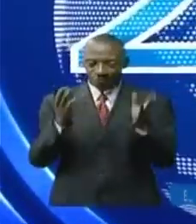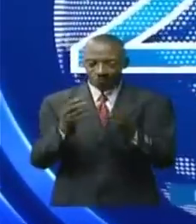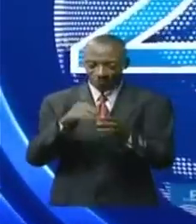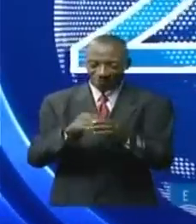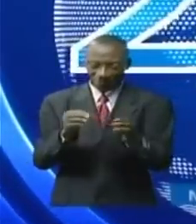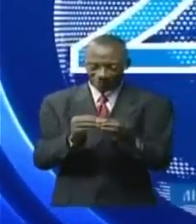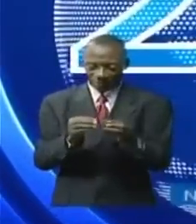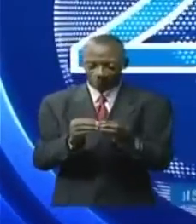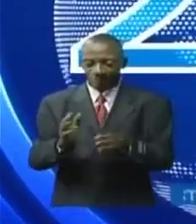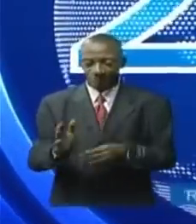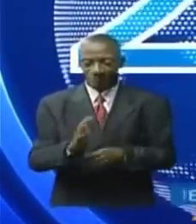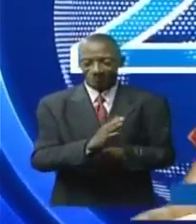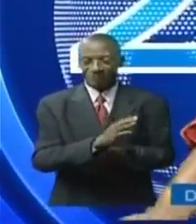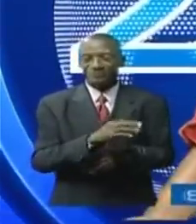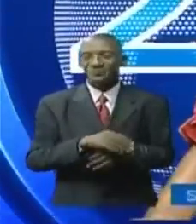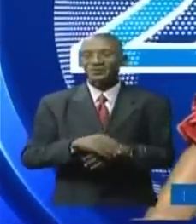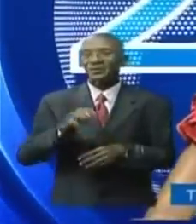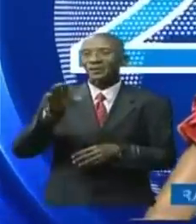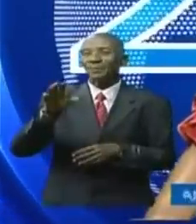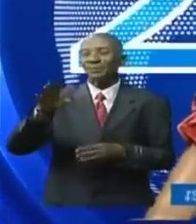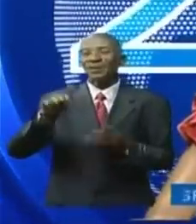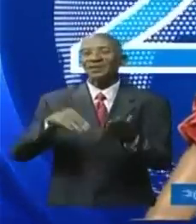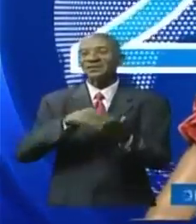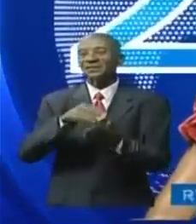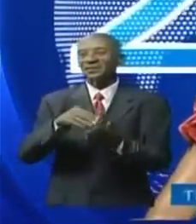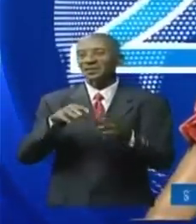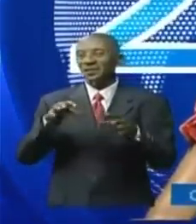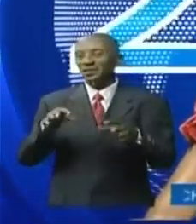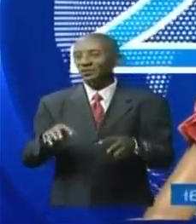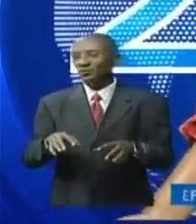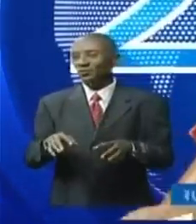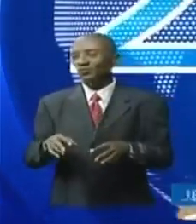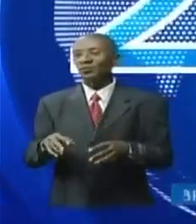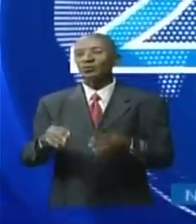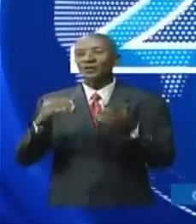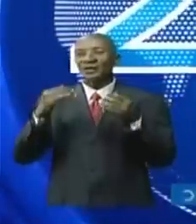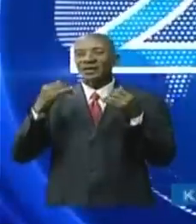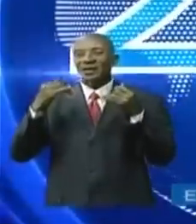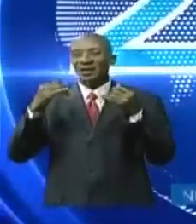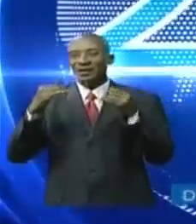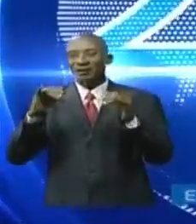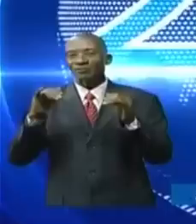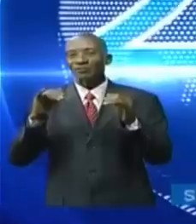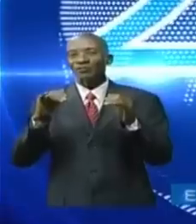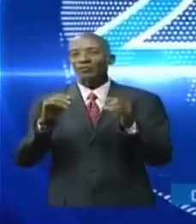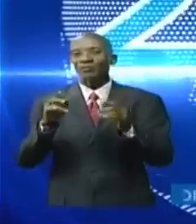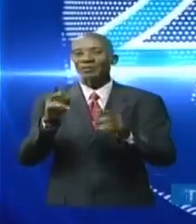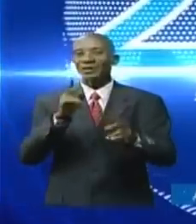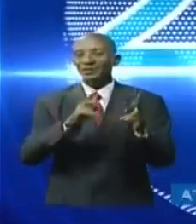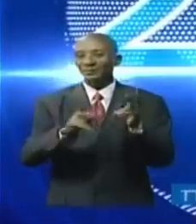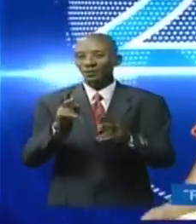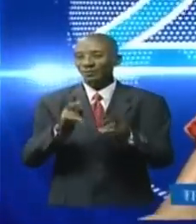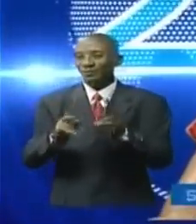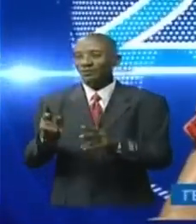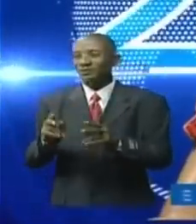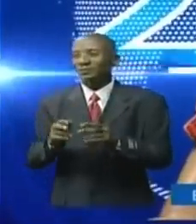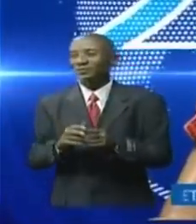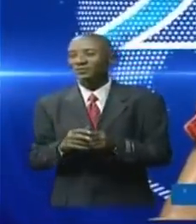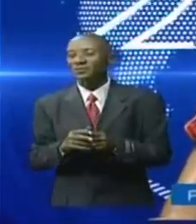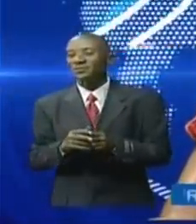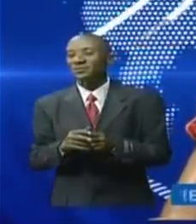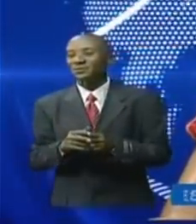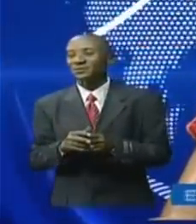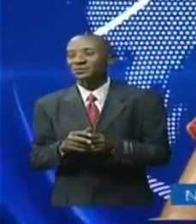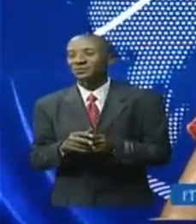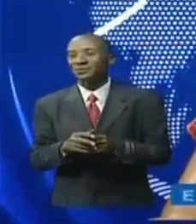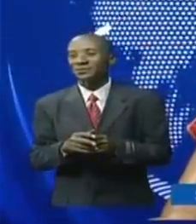Banque centrale du Congo informe le public que conformément aux dispositions des articles 41 à 48 de la